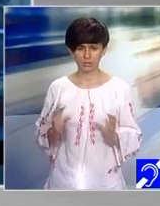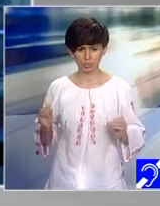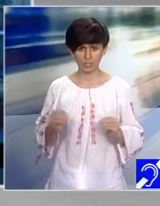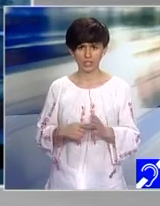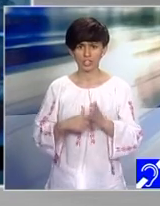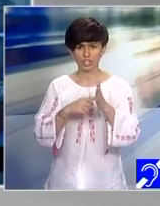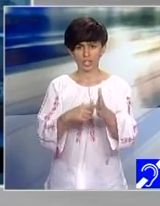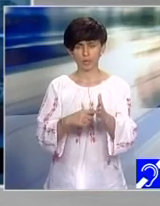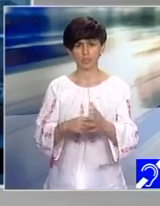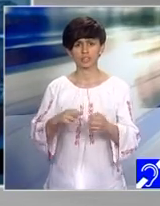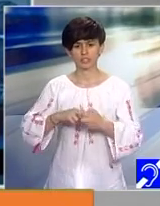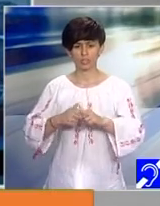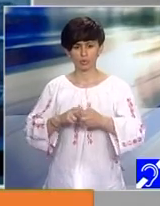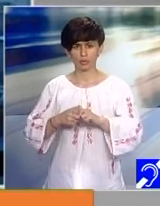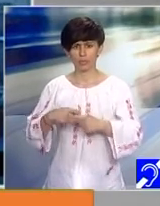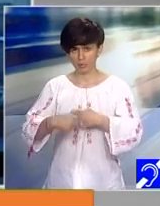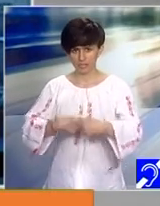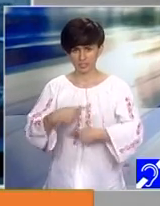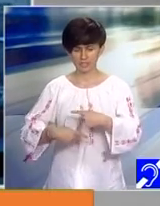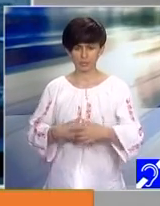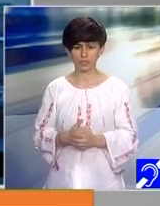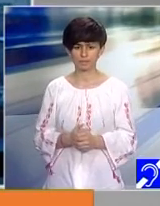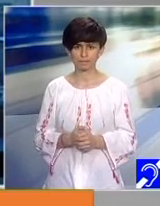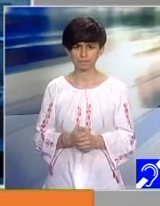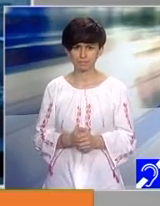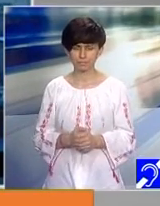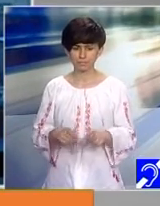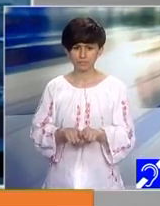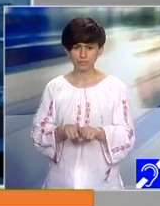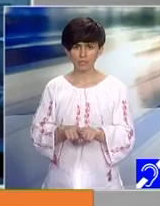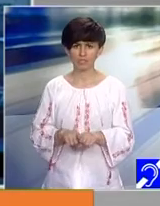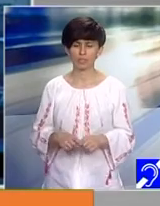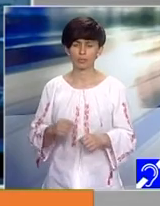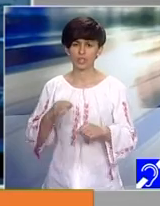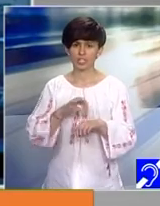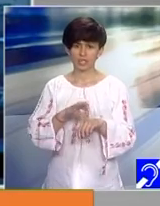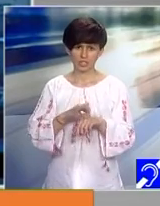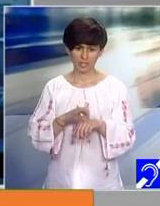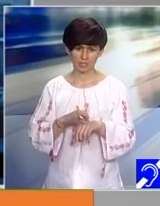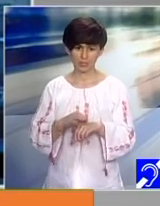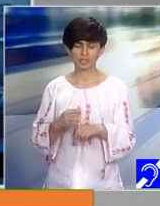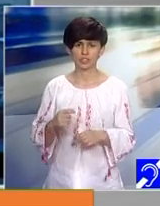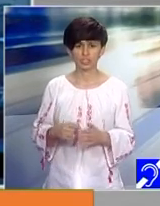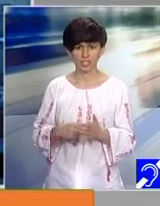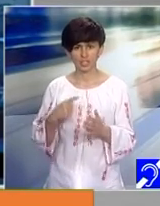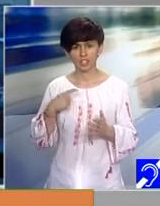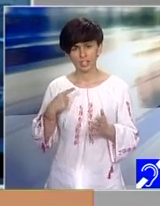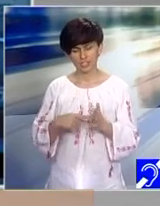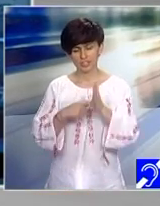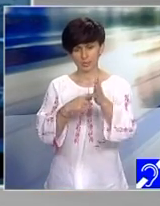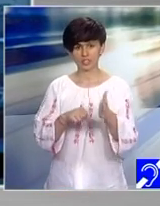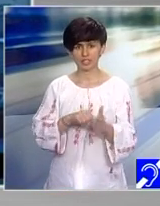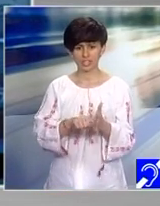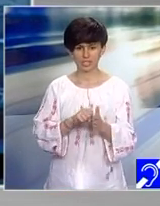la știre atunci când e arestat un rector, la fel cum medicina ajunge la știre atunci când e un scandal. Dar, din păcate, problemele